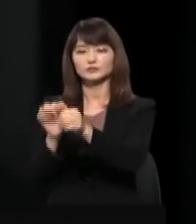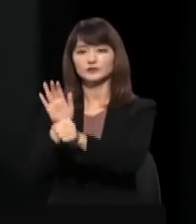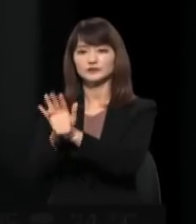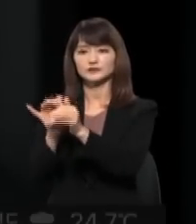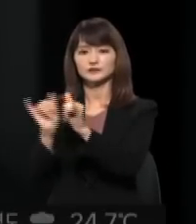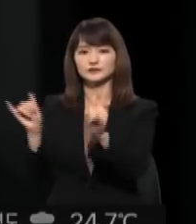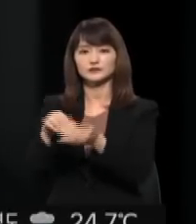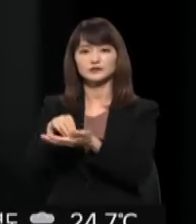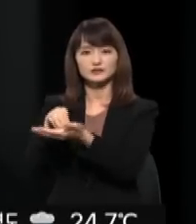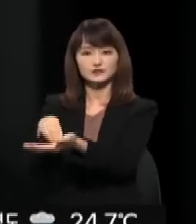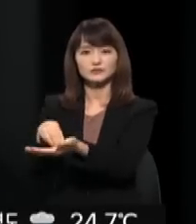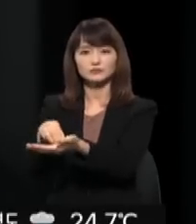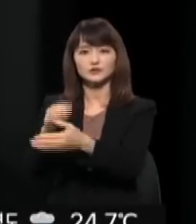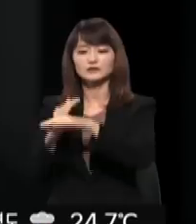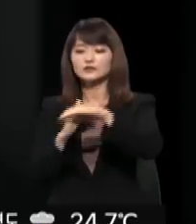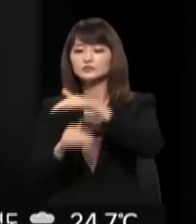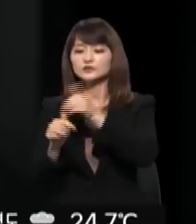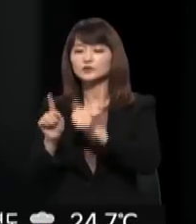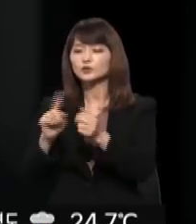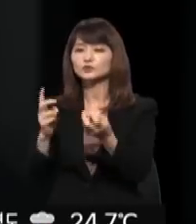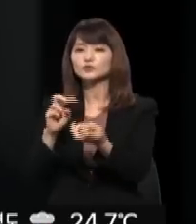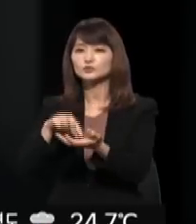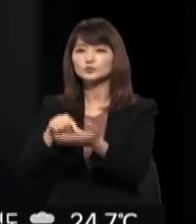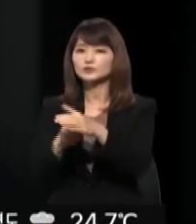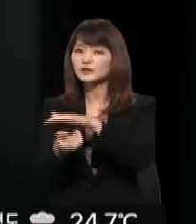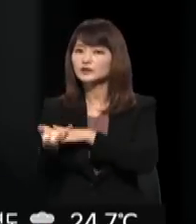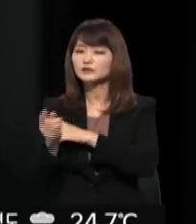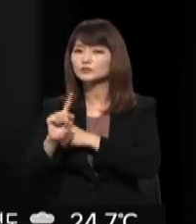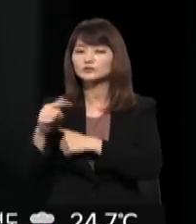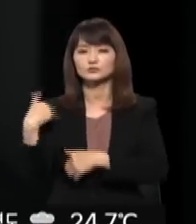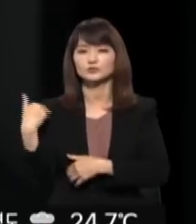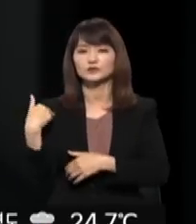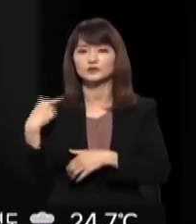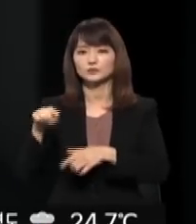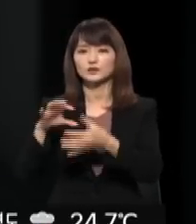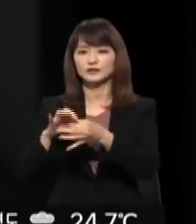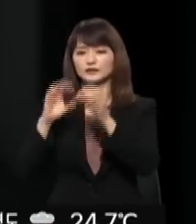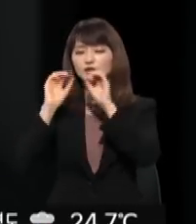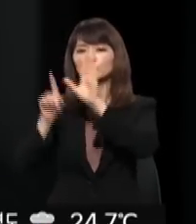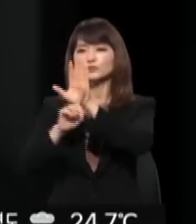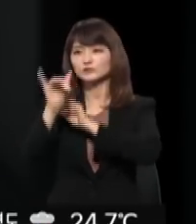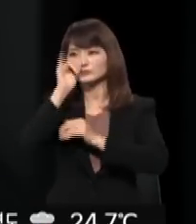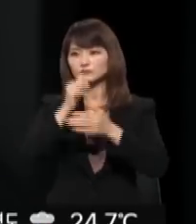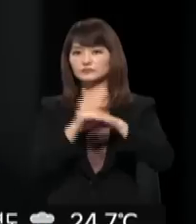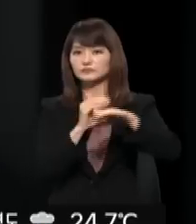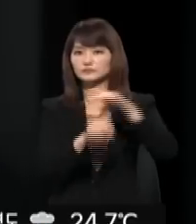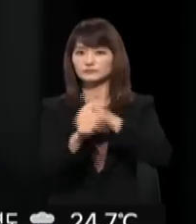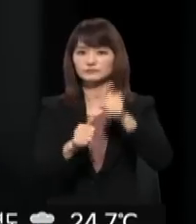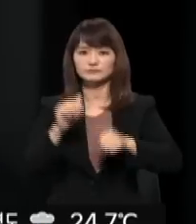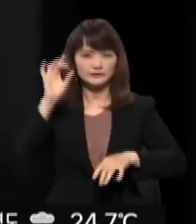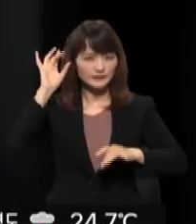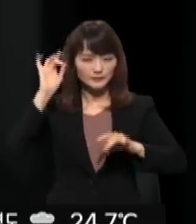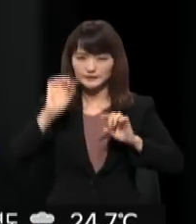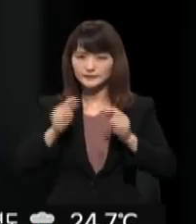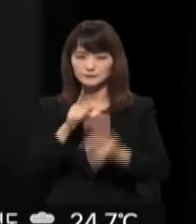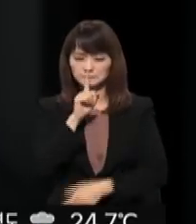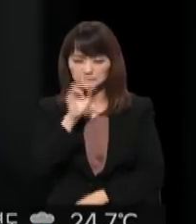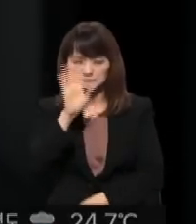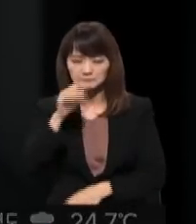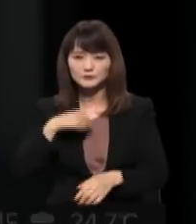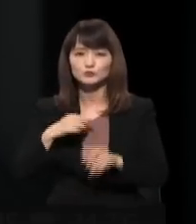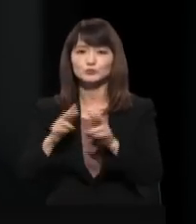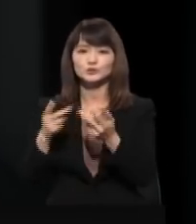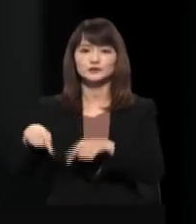영향력을 행사할지는 모르는데 모르겠지만 그런 캠페인을 하고 있다는 말이에요 당연히 전당대회 때 조용히 안 있겠죠 경우에